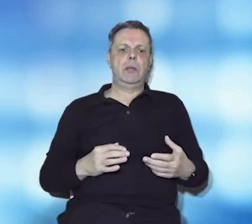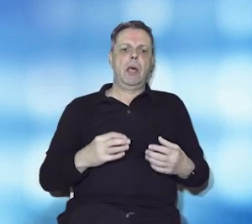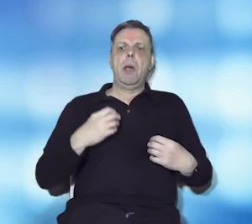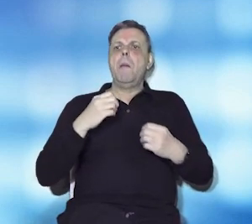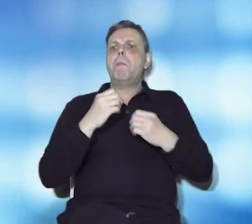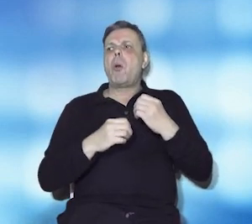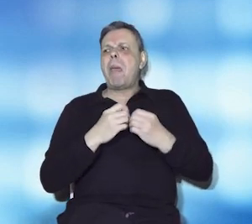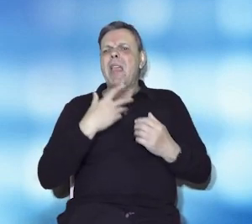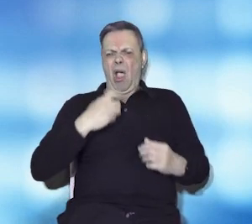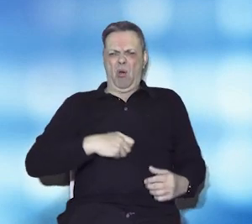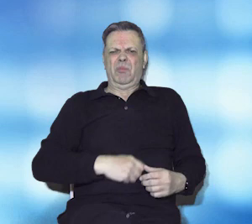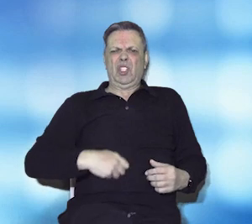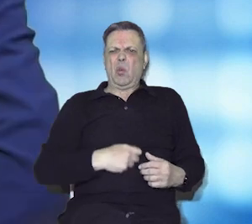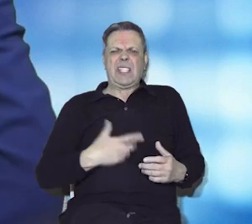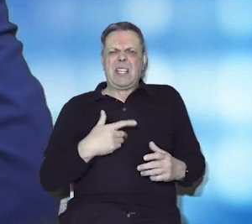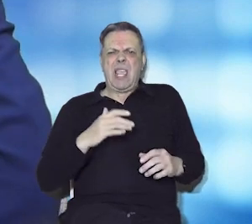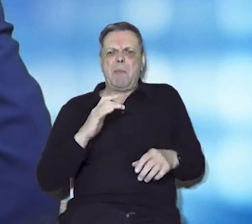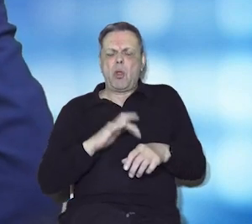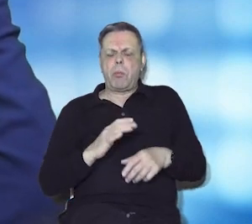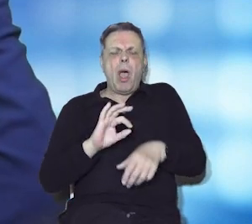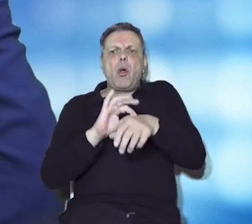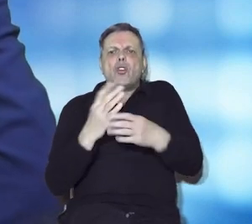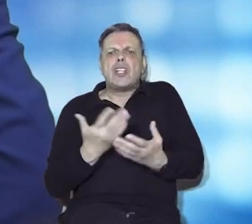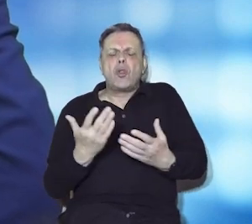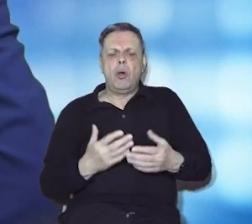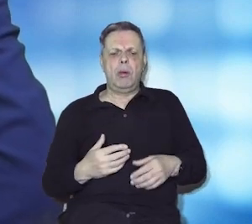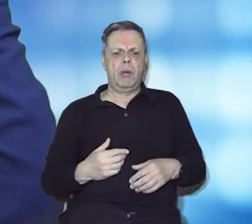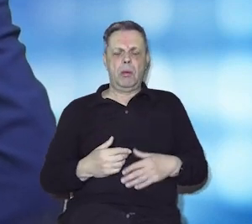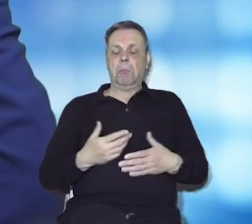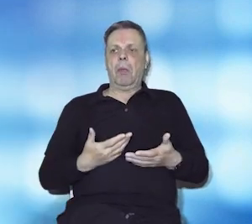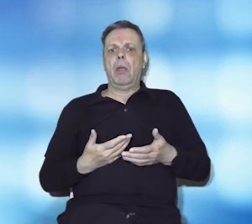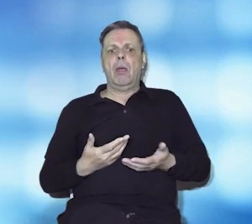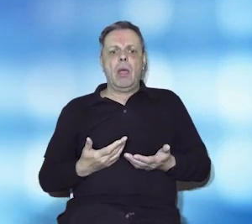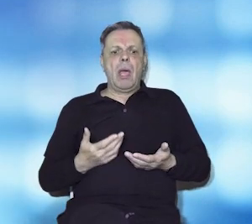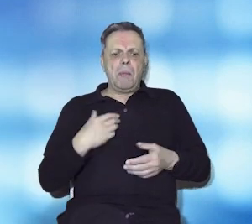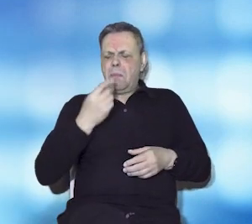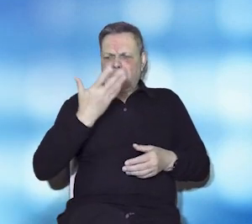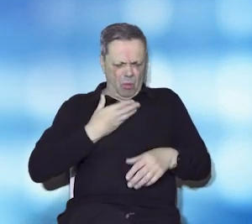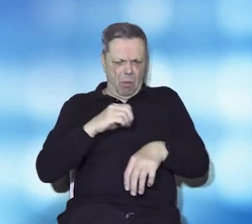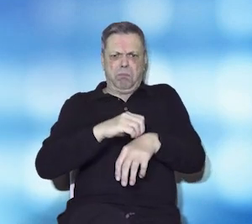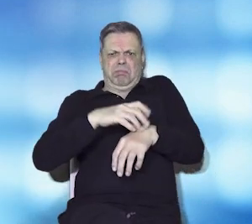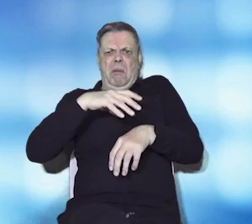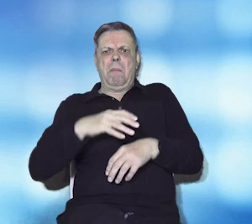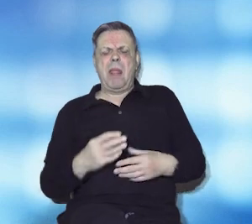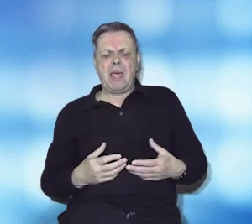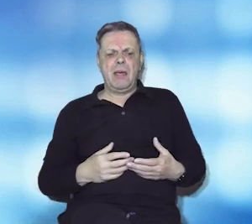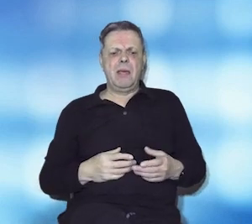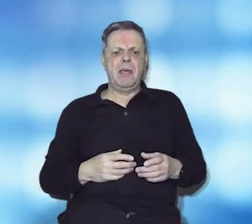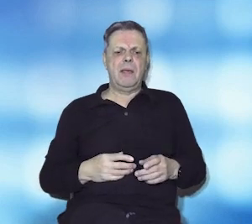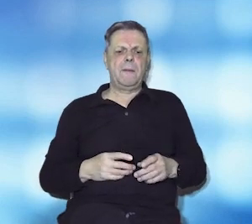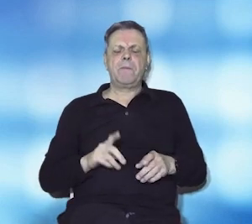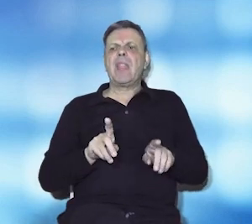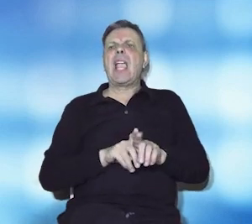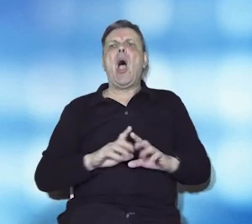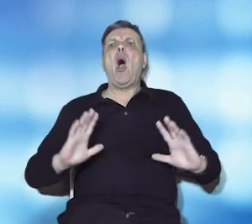kao gastroenterološki problemi. Što je bilo na koži? Što se događalo? Pa nekakvi, znali su biti plikovi ili, ajmo to u globalu reći, kao alergijske